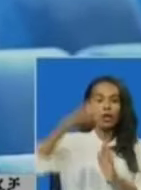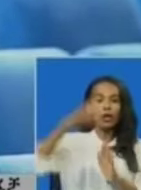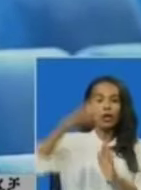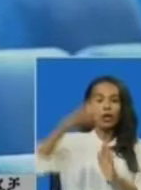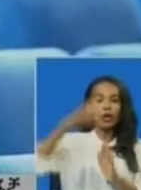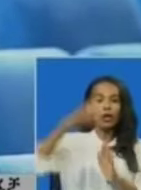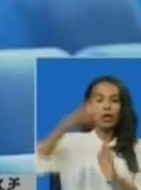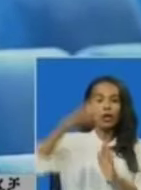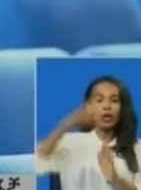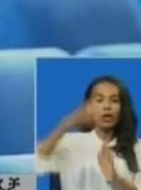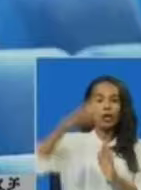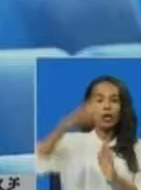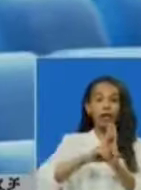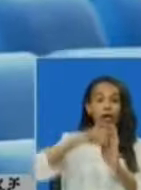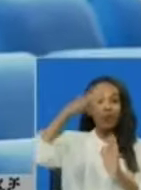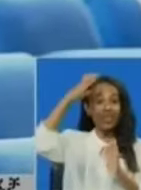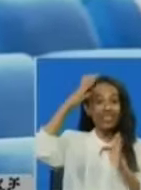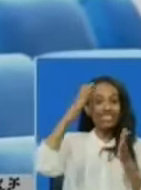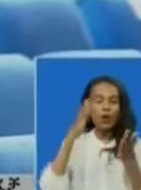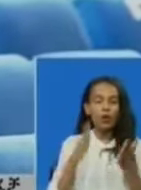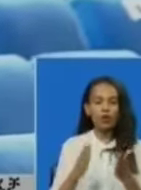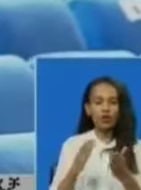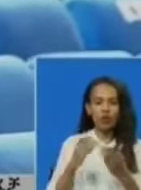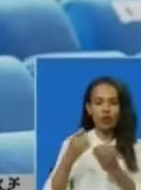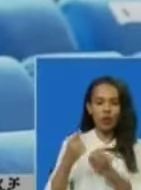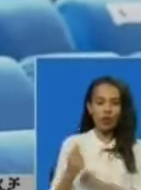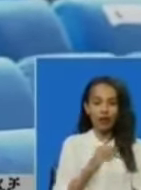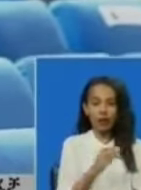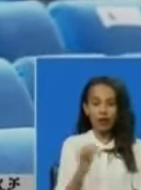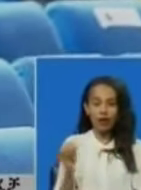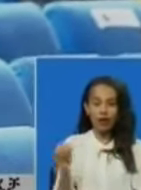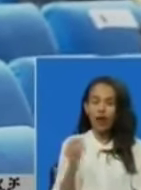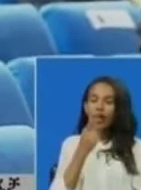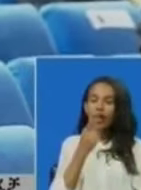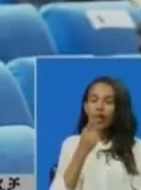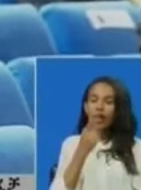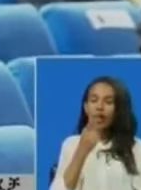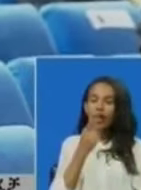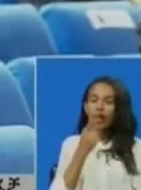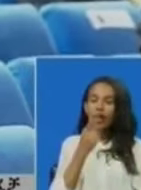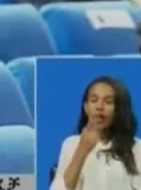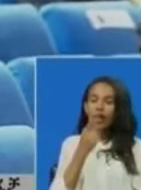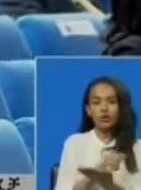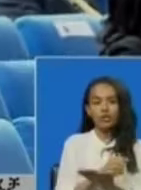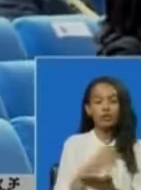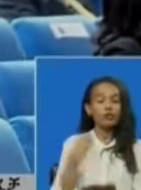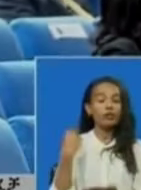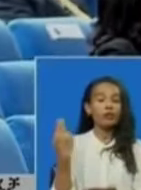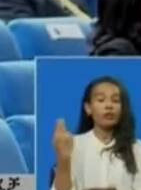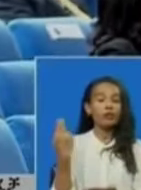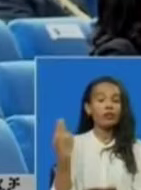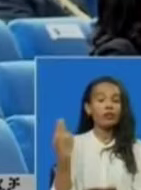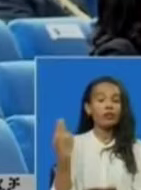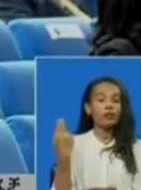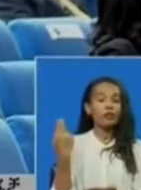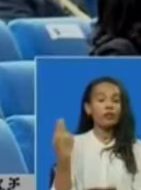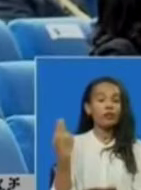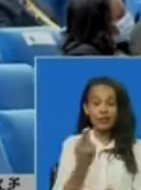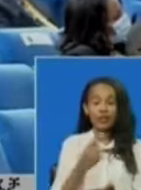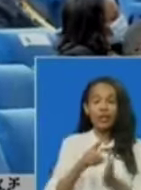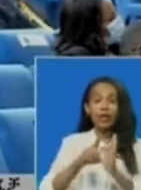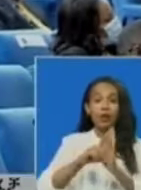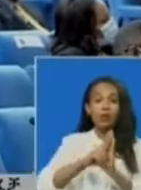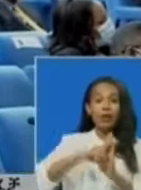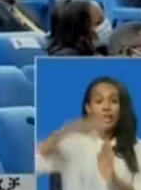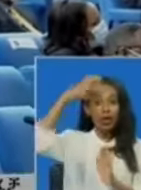አነስተኛ በሆነው የዴሞክራሲ ምህዳር ምክንያት የፖለቲካ ምህዳሩ በስሜትና በጉልበት ተጽዕኖ ስር ወድቆ ነበር። ምንም እንኳን ክስተቶቹ